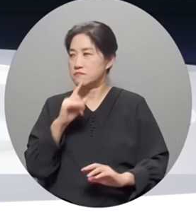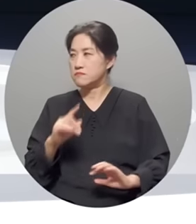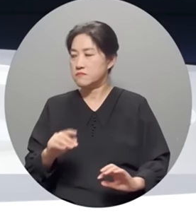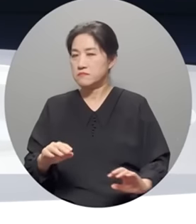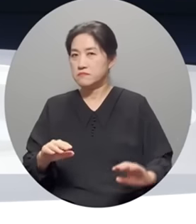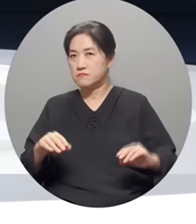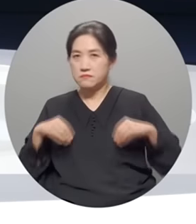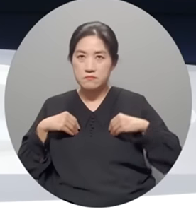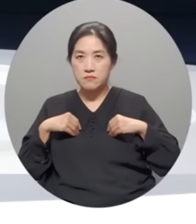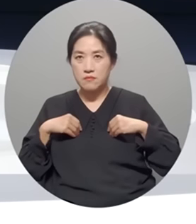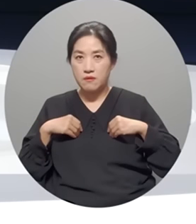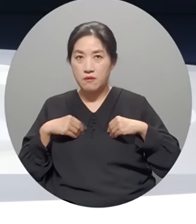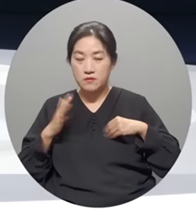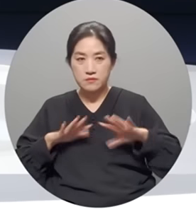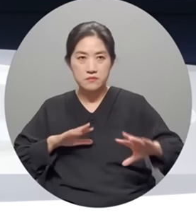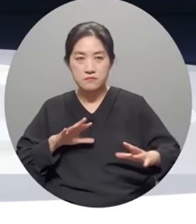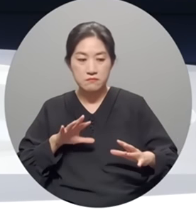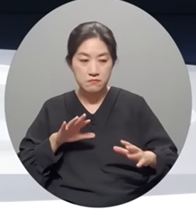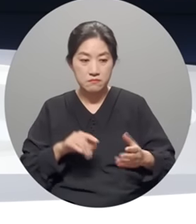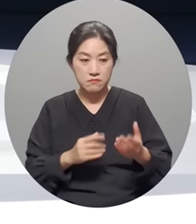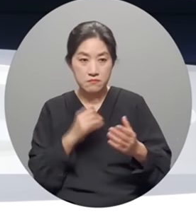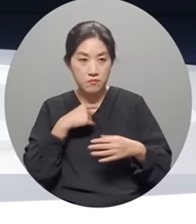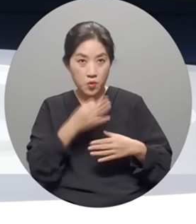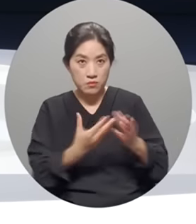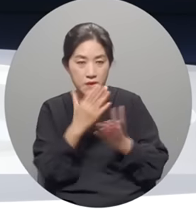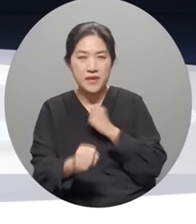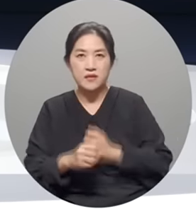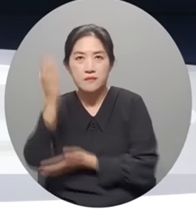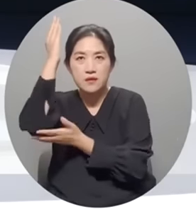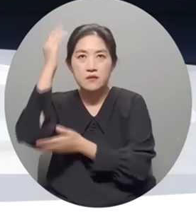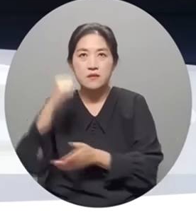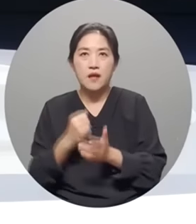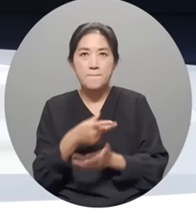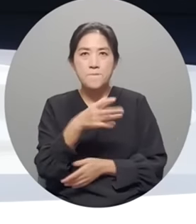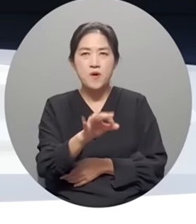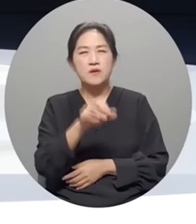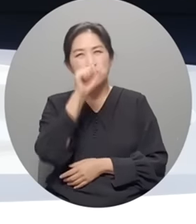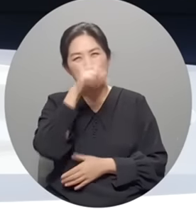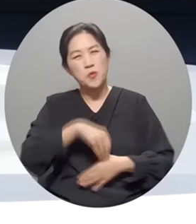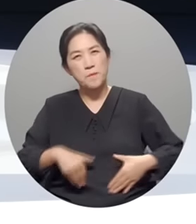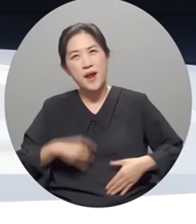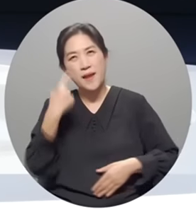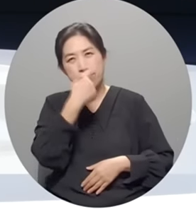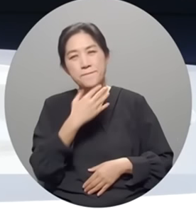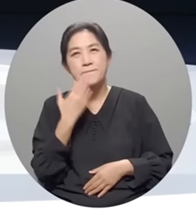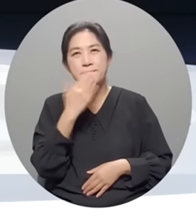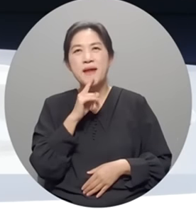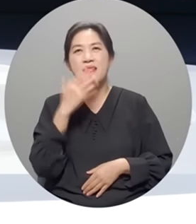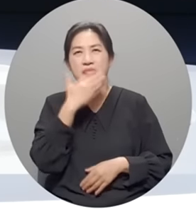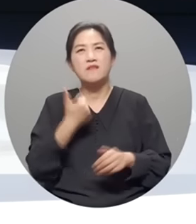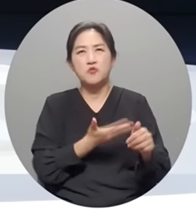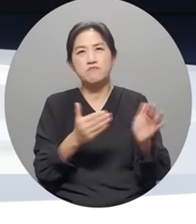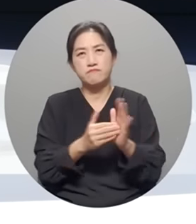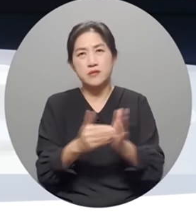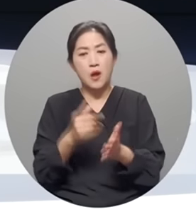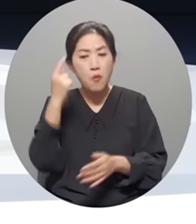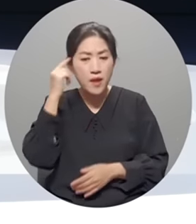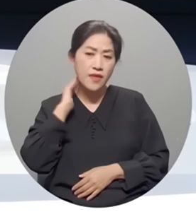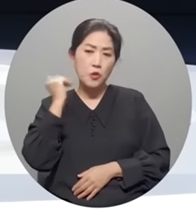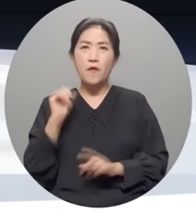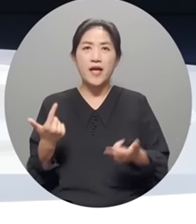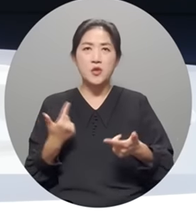금세 입장을 내놨습니다. 명 씨에게 그저 좋게 얘기해 준 것뿐이다. 그때는 대통령이 아니라 당선인